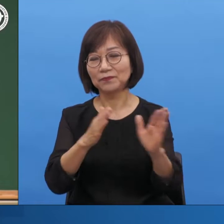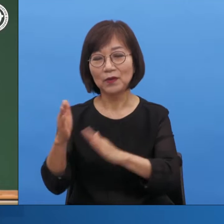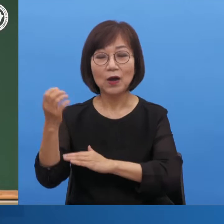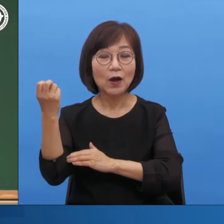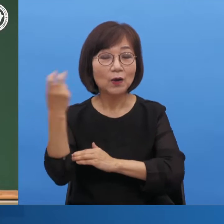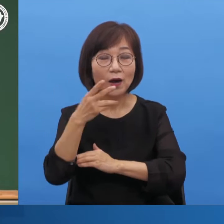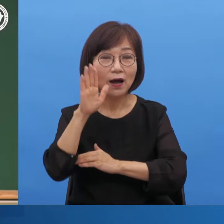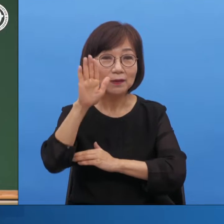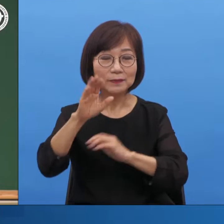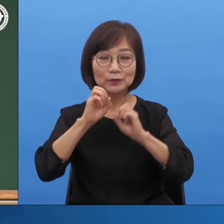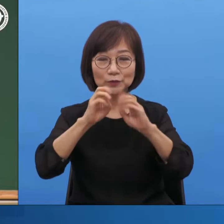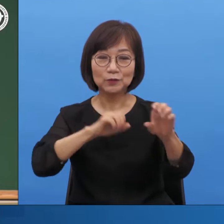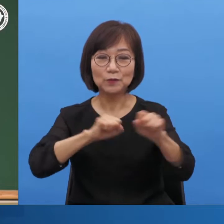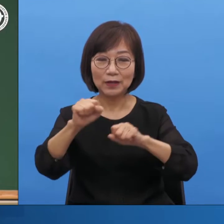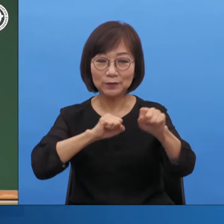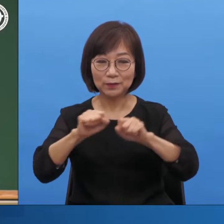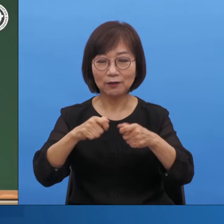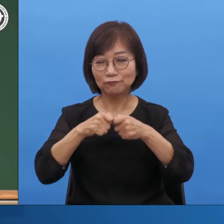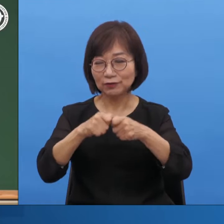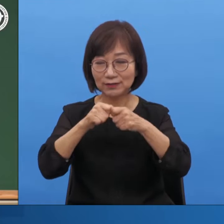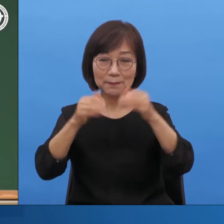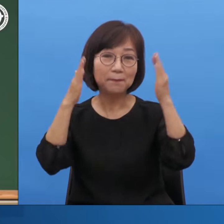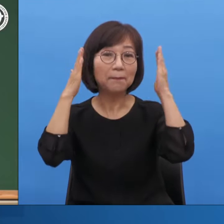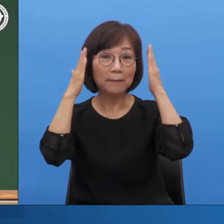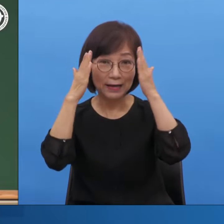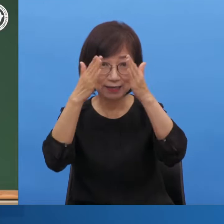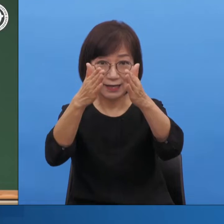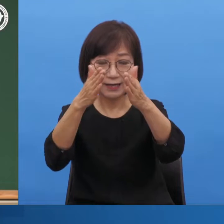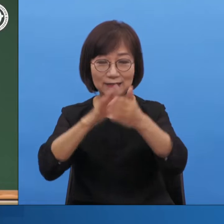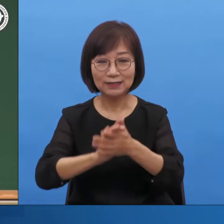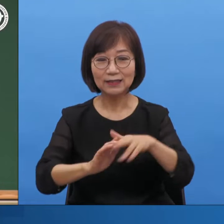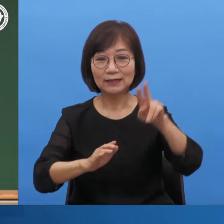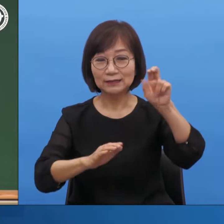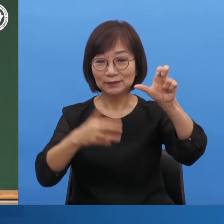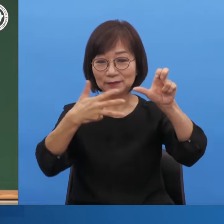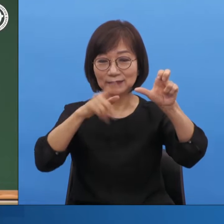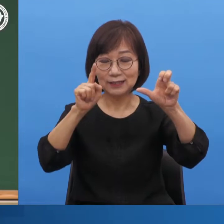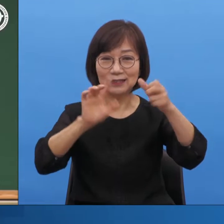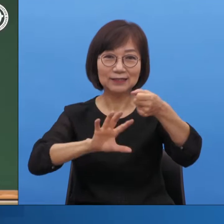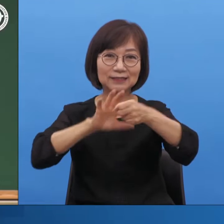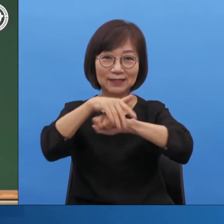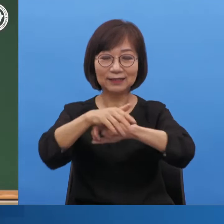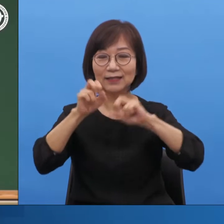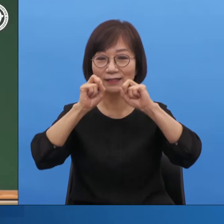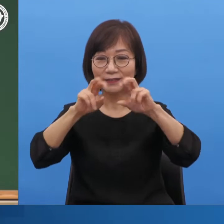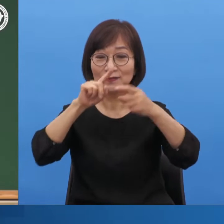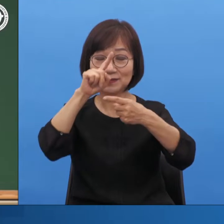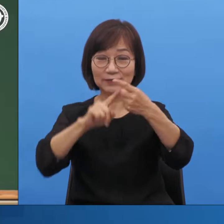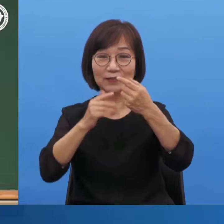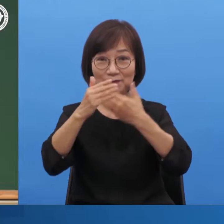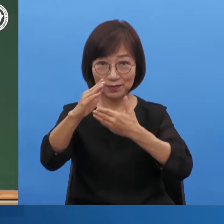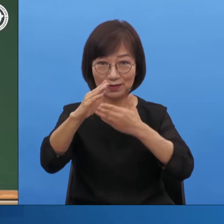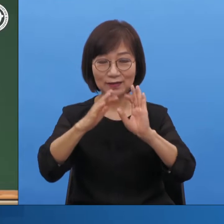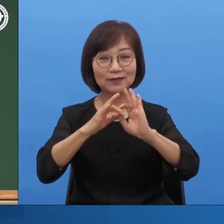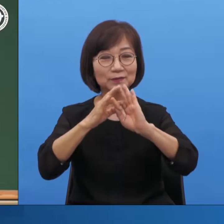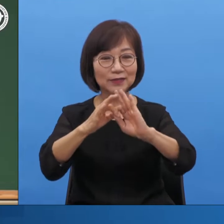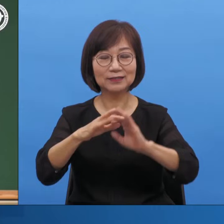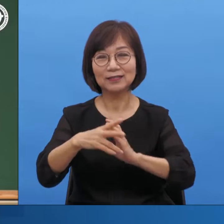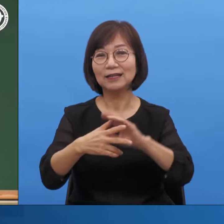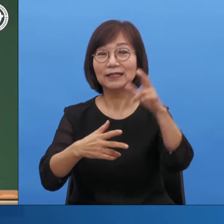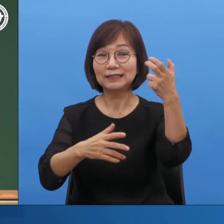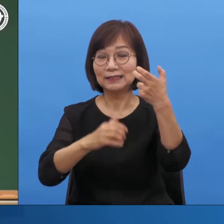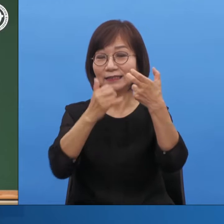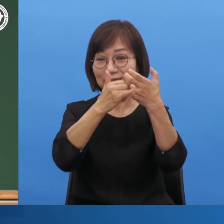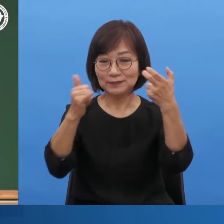방향을 제시되었습니다. 25차 세계 선교대회를 통해서 70인 제자운동이